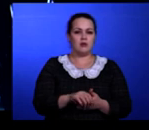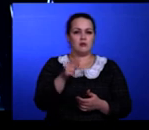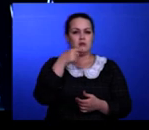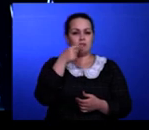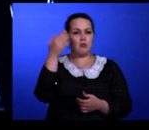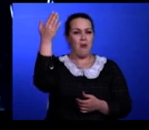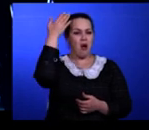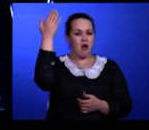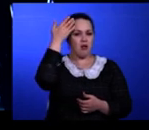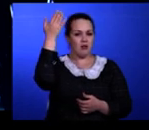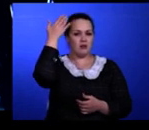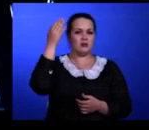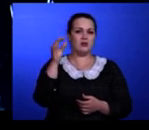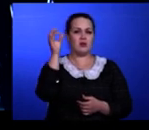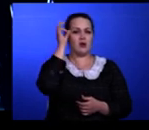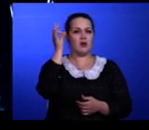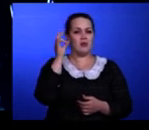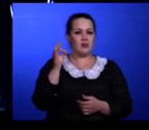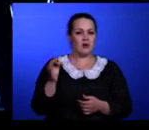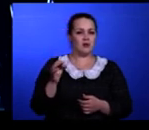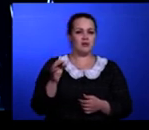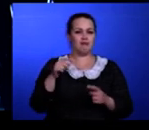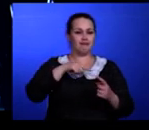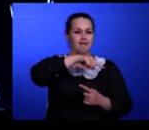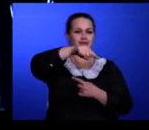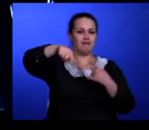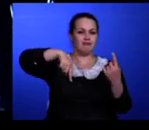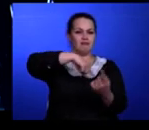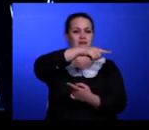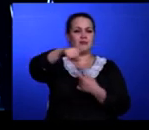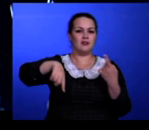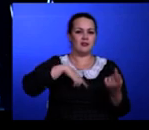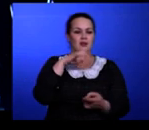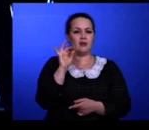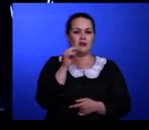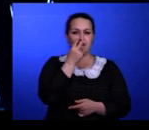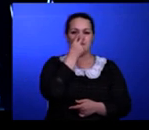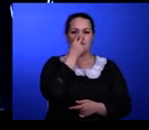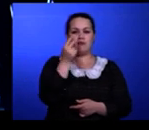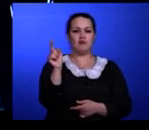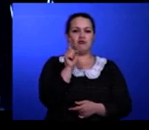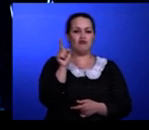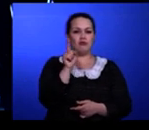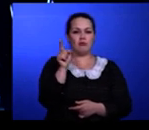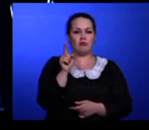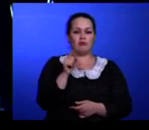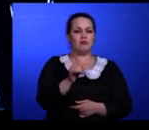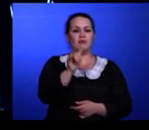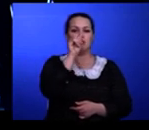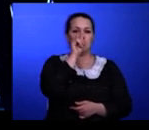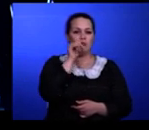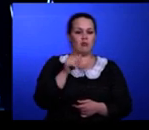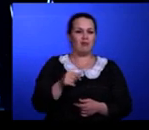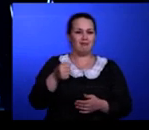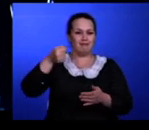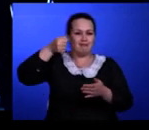немецкие истребители велись кокосы и видно свирь и пели от того что не могут пробиться